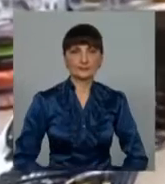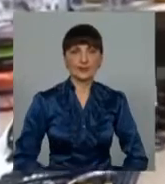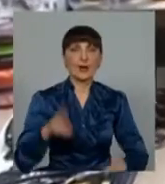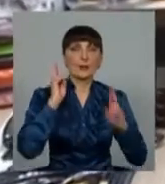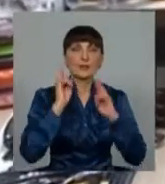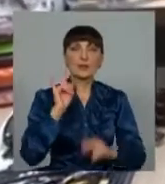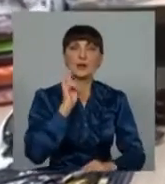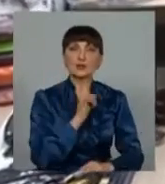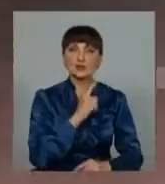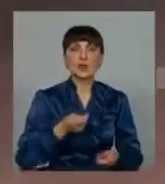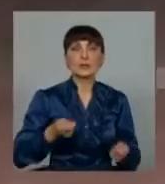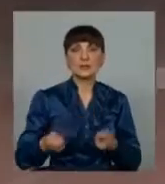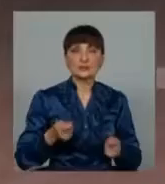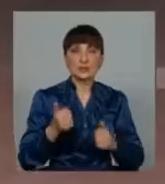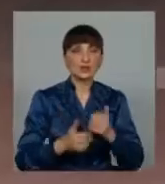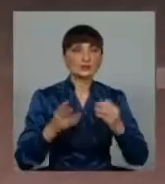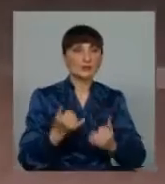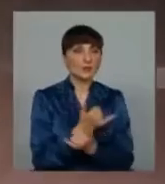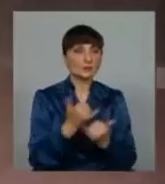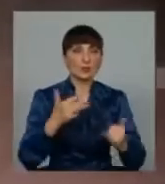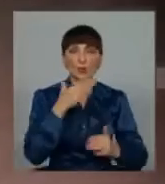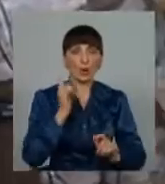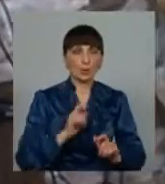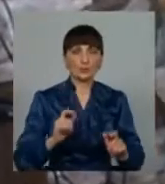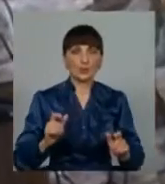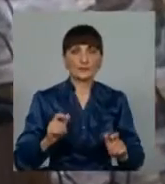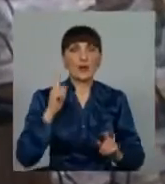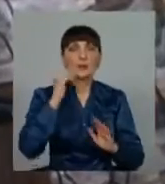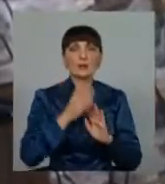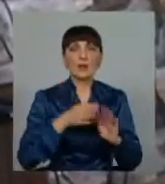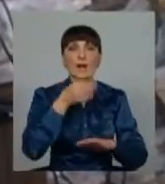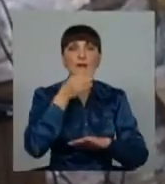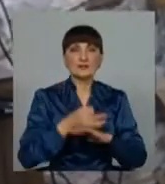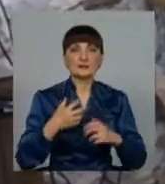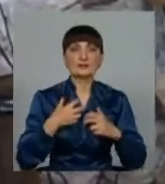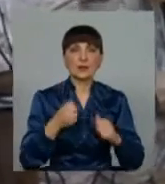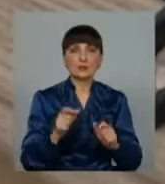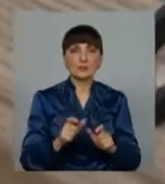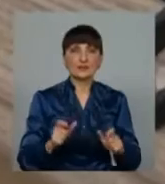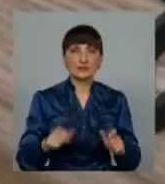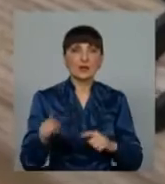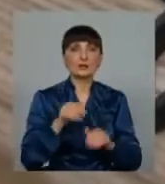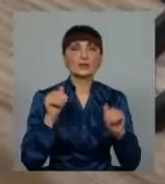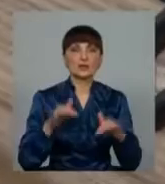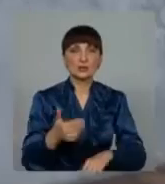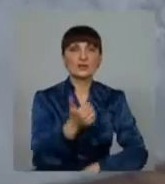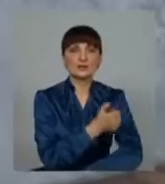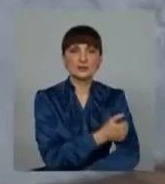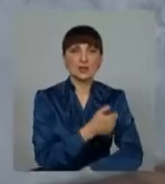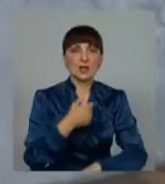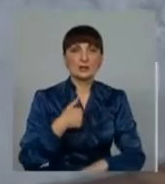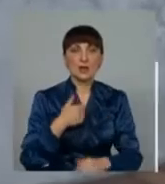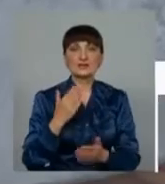Парикмахер Ольга и администратор Алла ежедневно обслуживают десятки клиентов. Понимая всю ответственность за здоровье посетителей, они решили привиться. Я